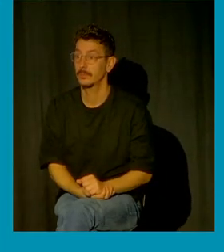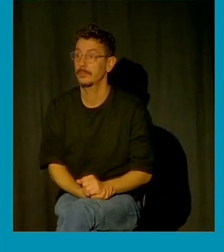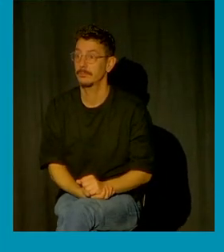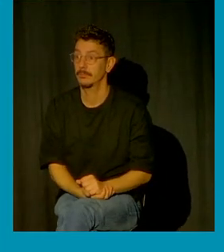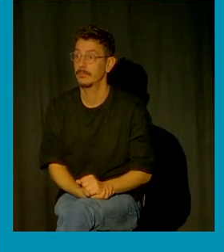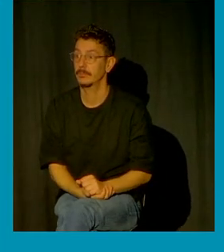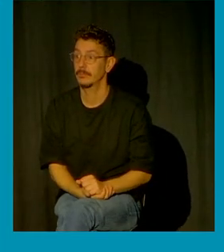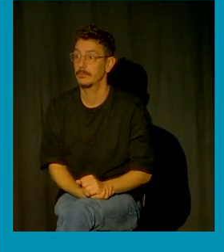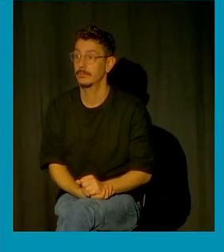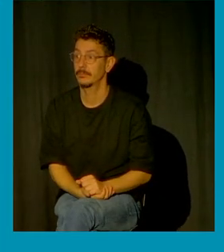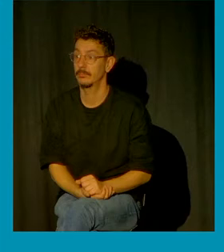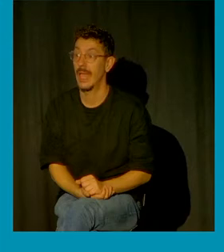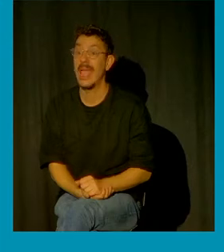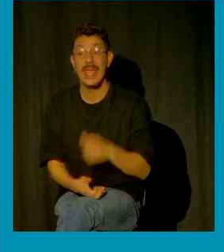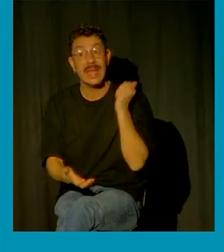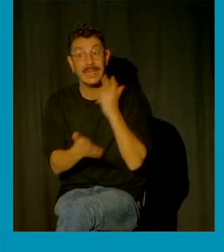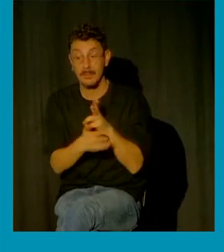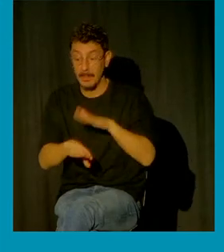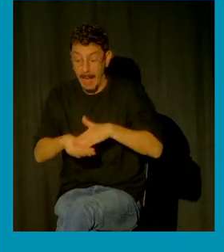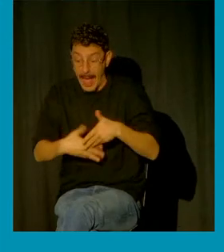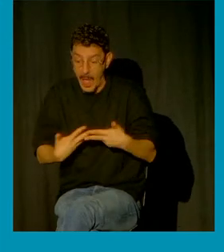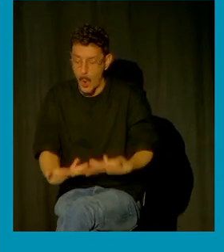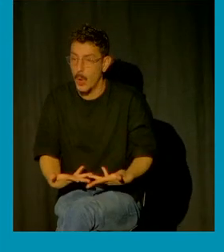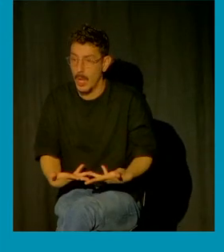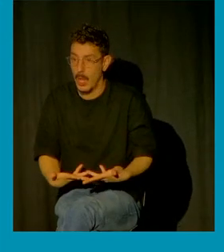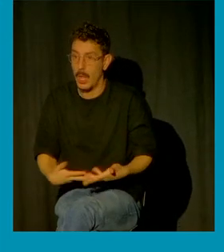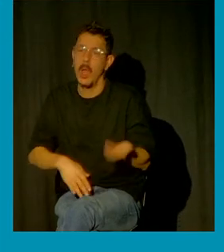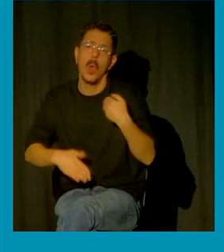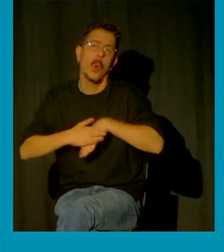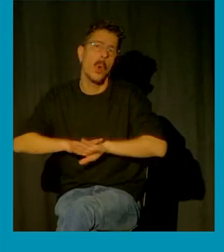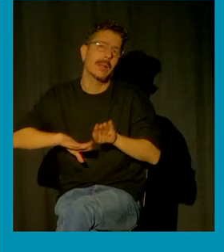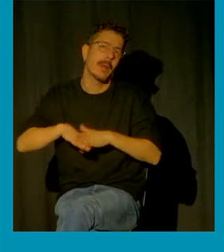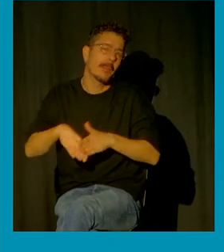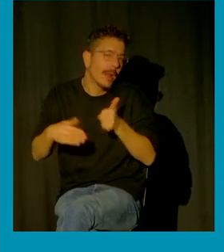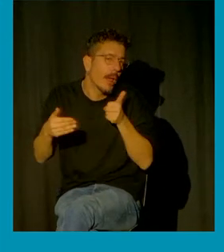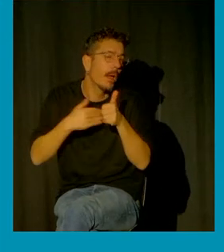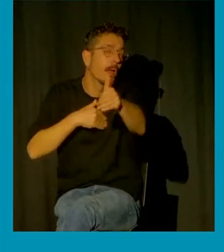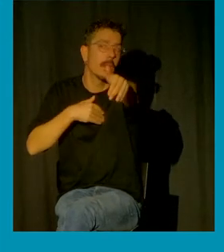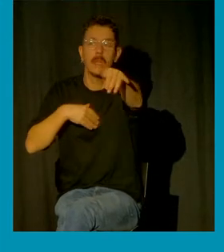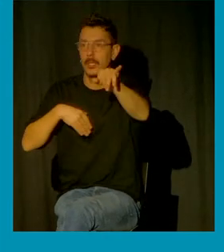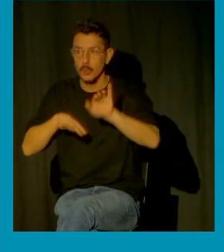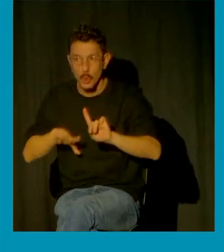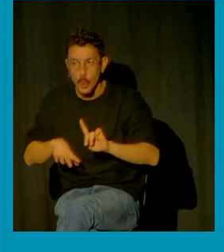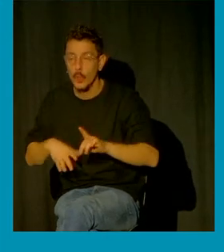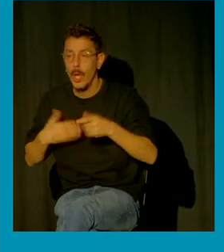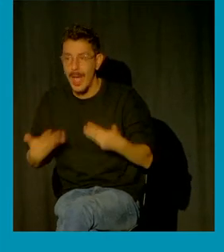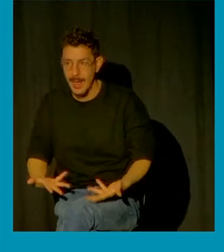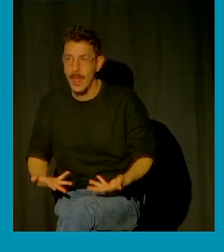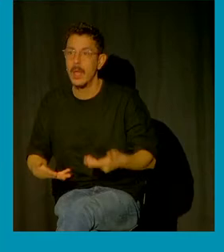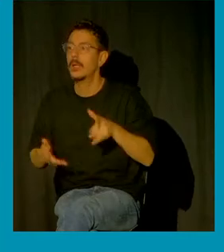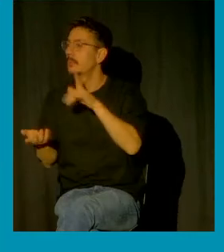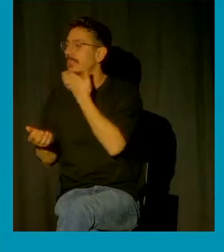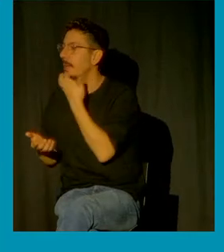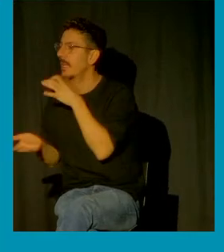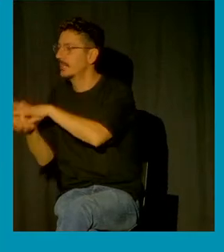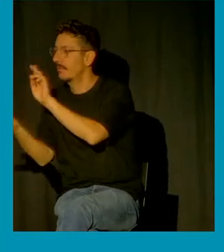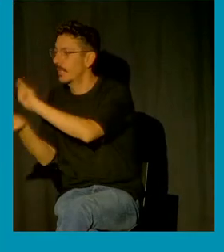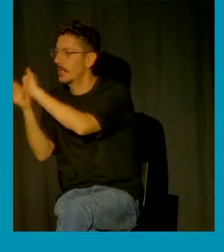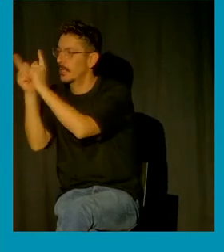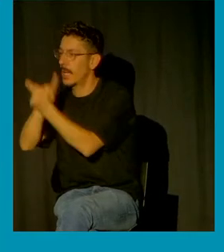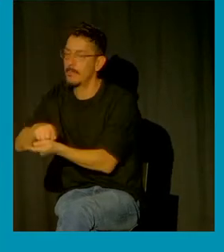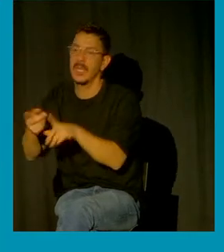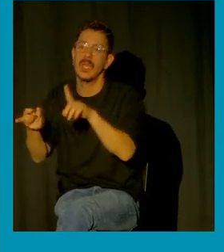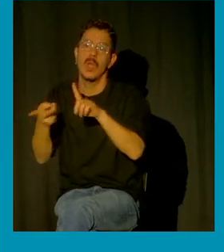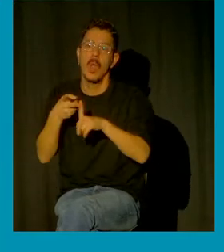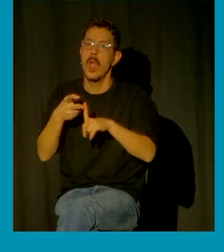són per ara no són reptes que s'aguantin en un paper sinó que són canvis en els serveis que són canvis en els enfocaments